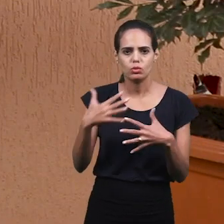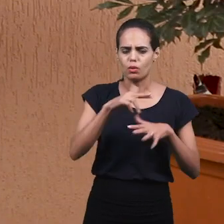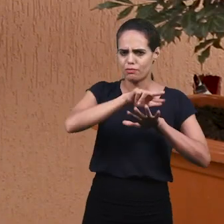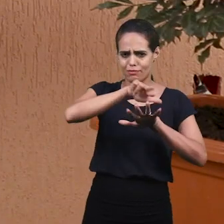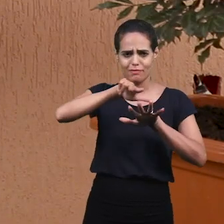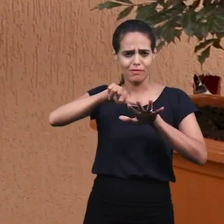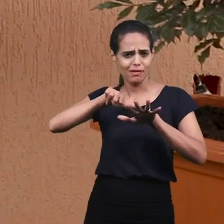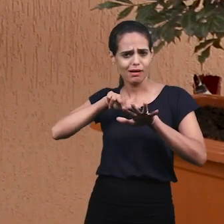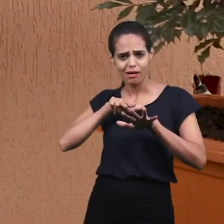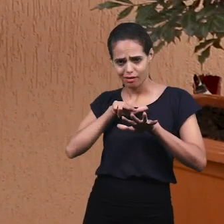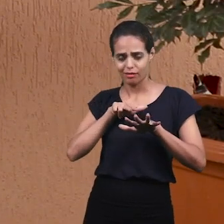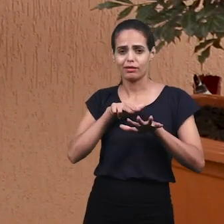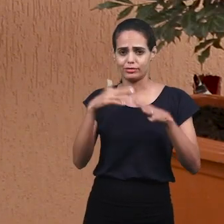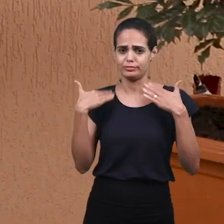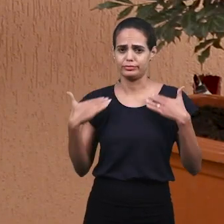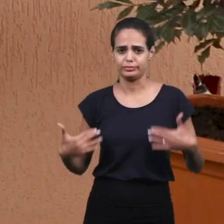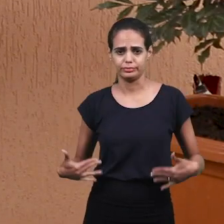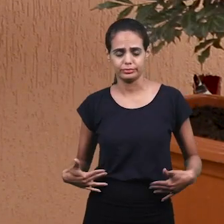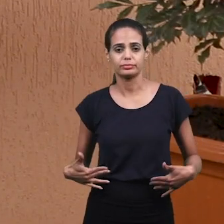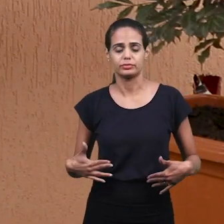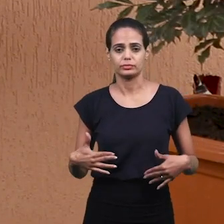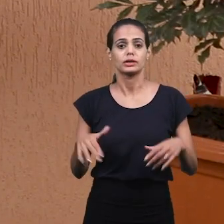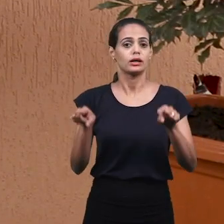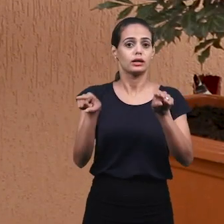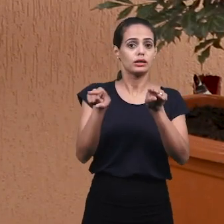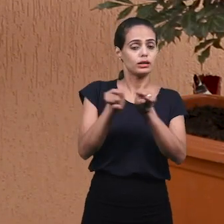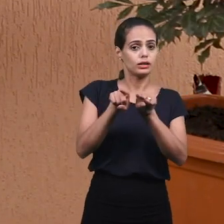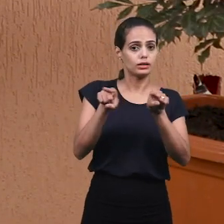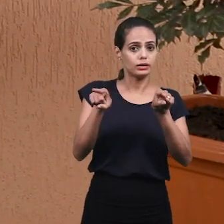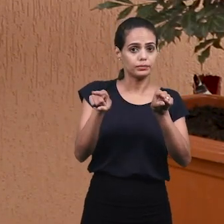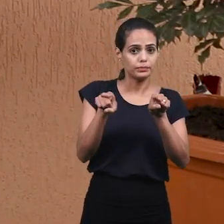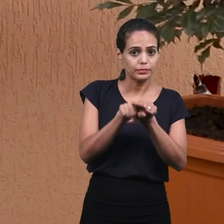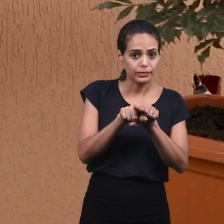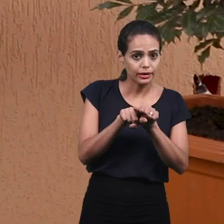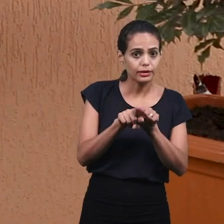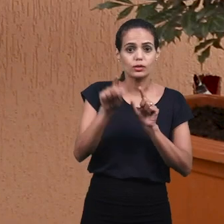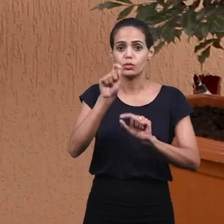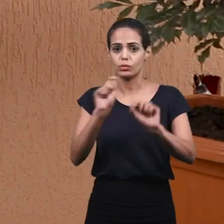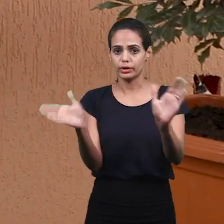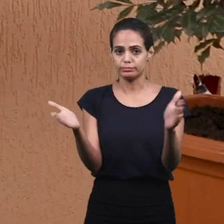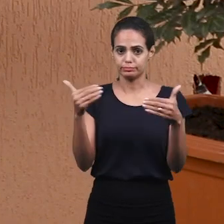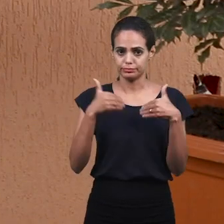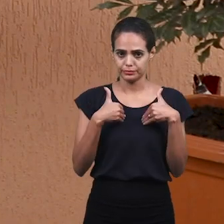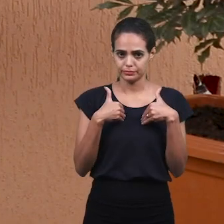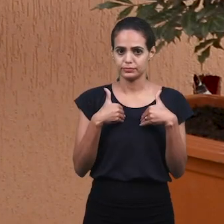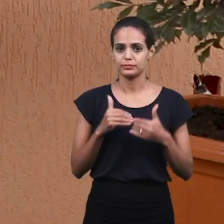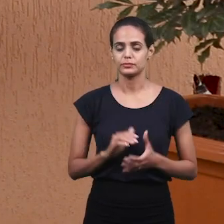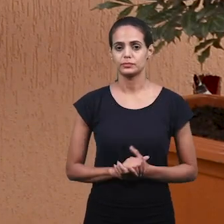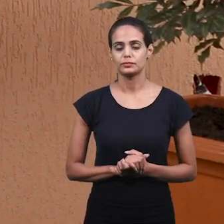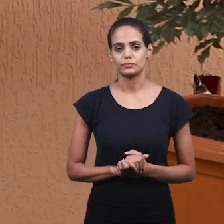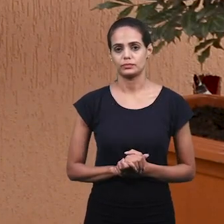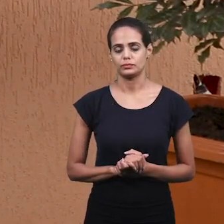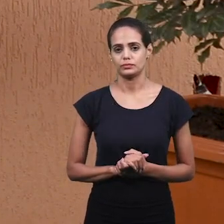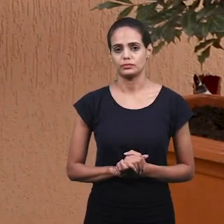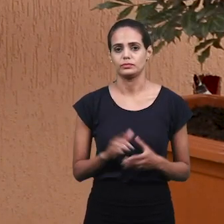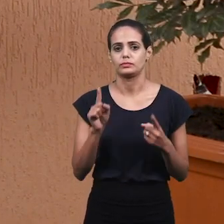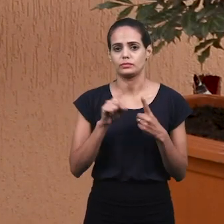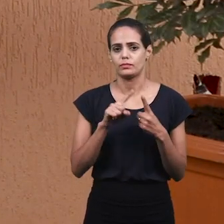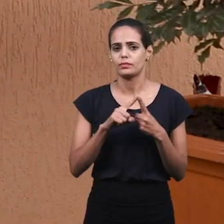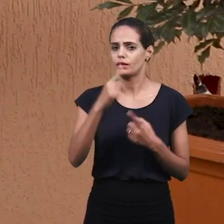motrices, auditifs, la déficience multiple et aussi ceux qui sont dans un